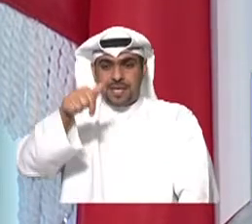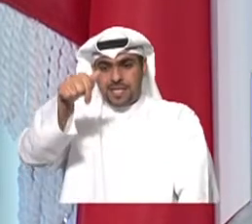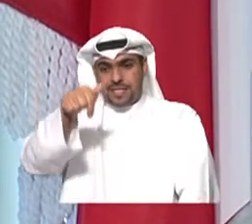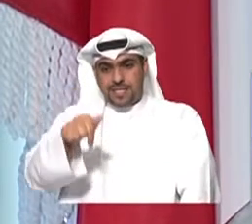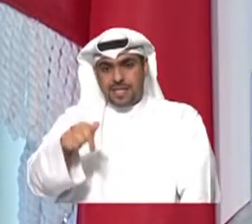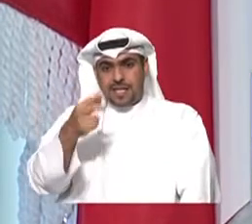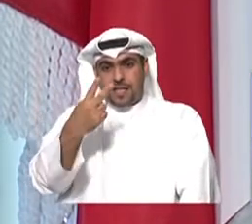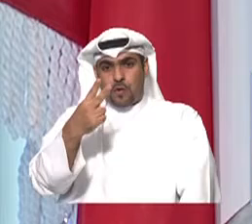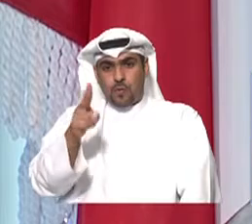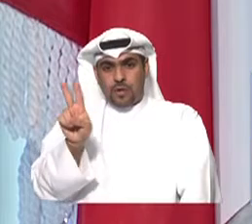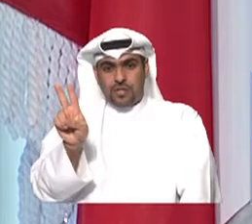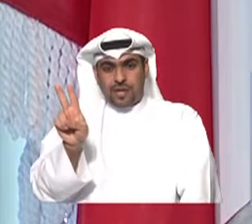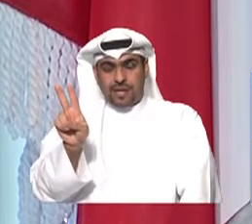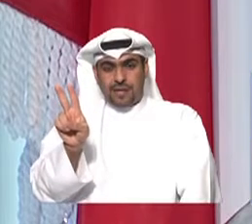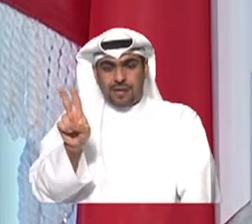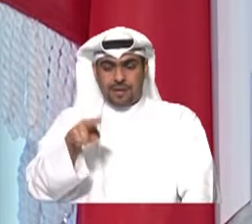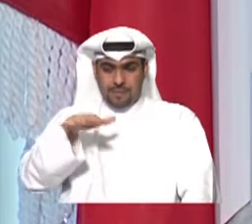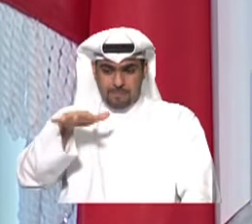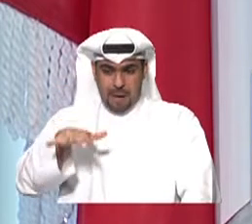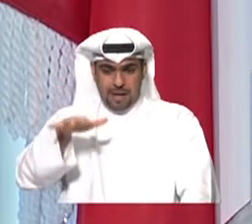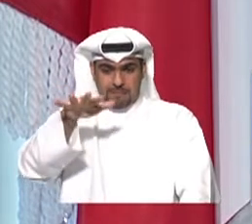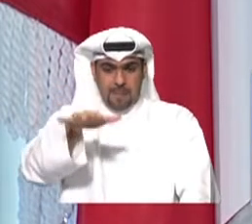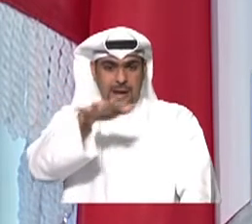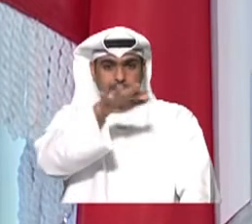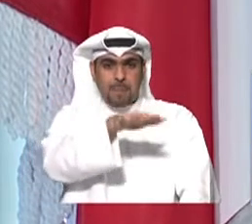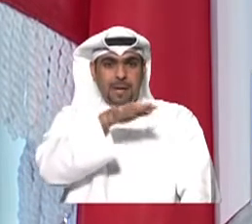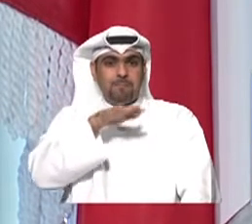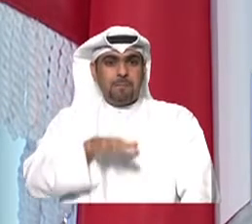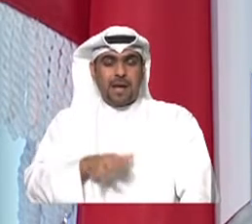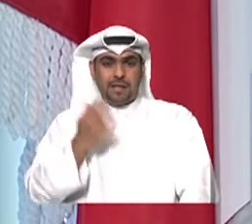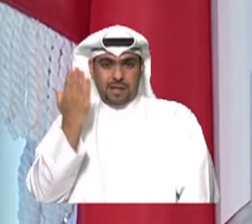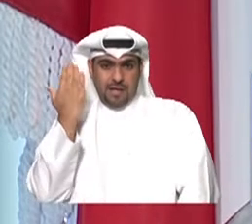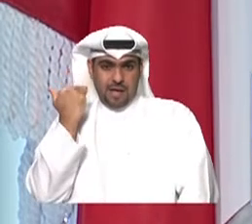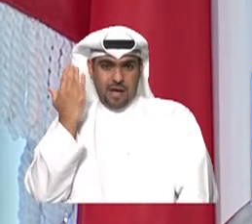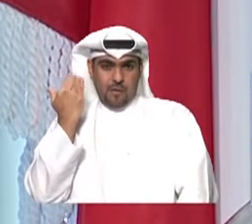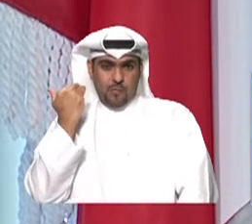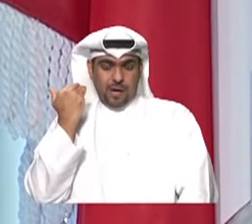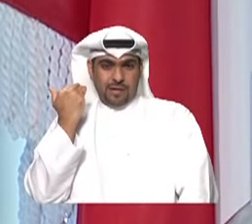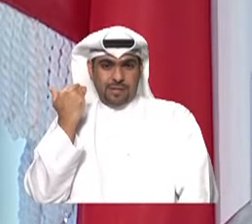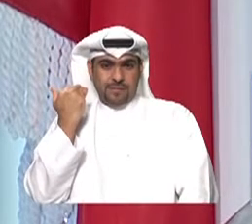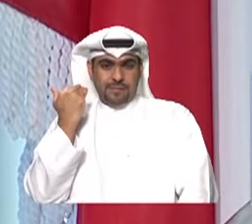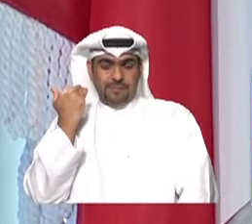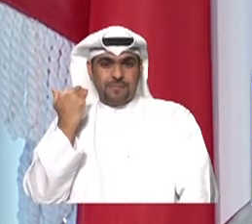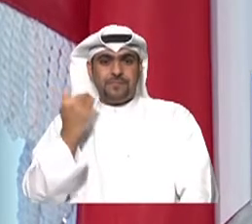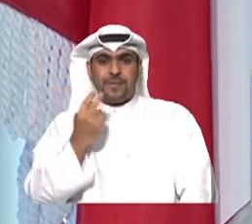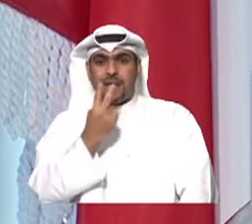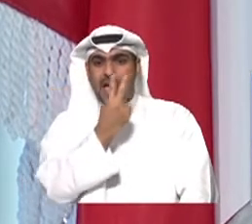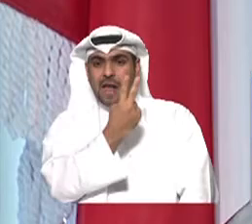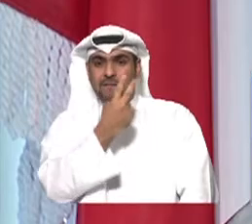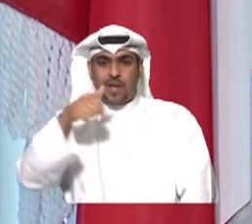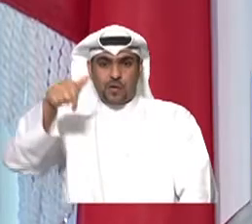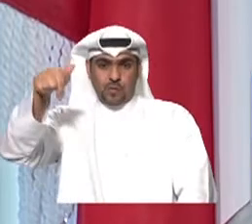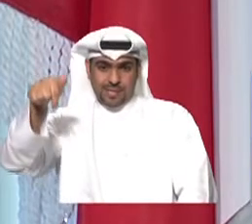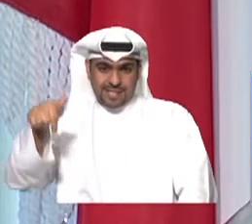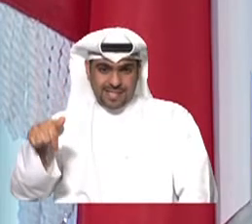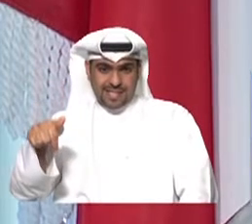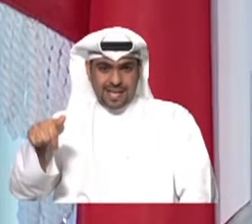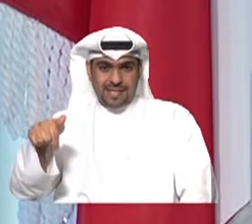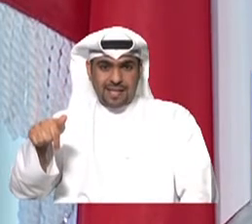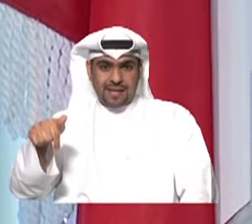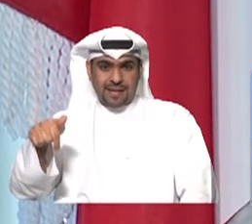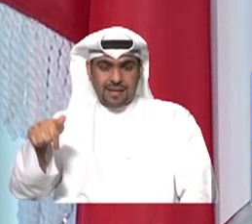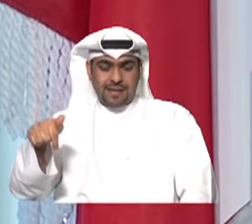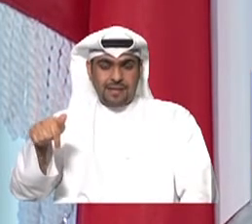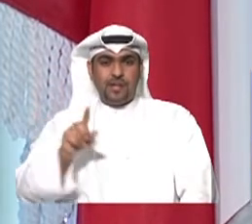في اتفاقية الأمم المتحدة الإطارية لتغيير المناخ كوب 26 المزمع عقده في مدينة غلاسكو في شهر